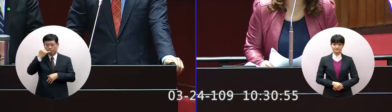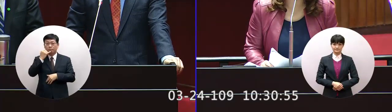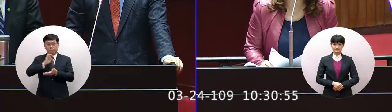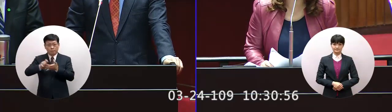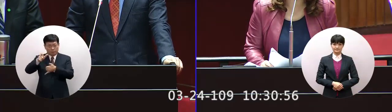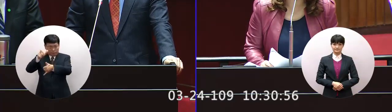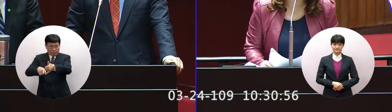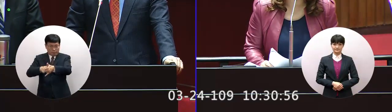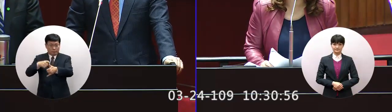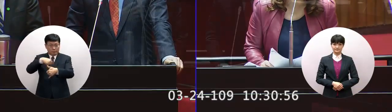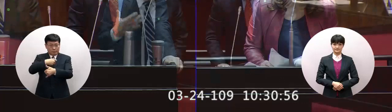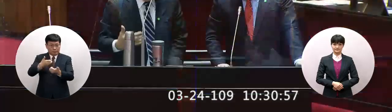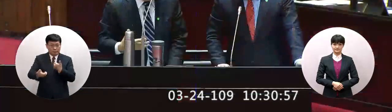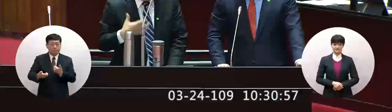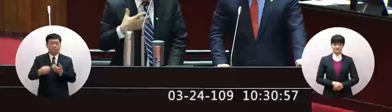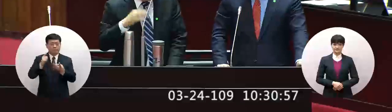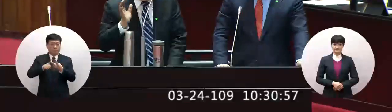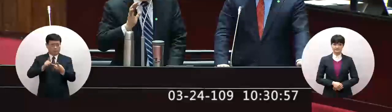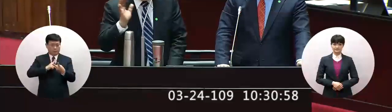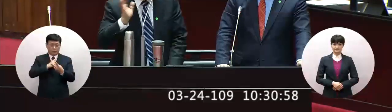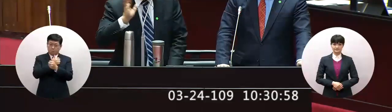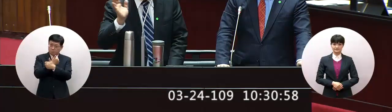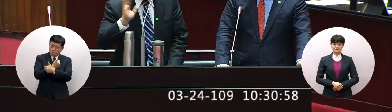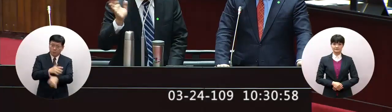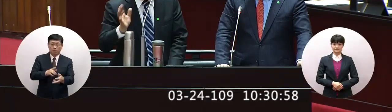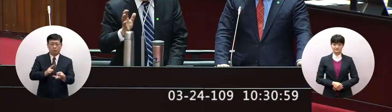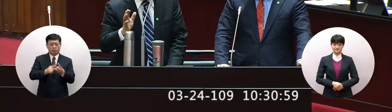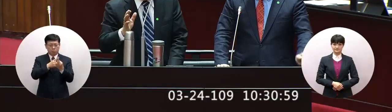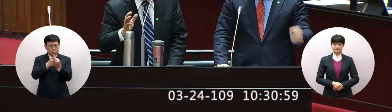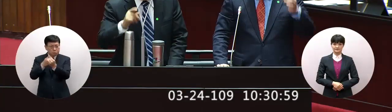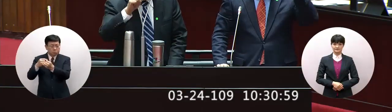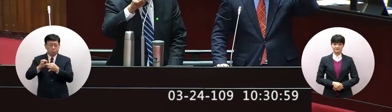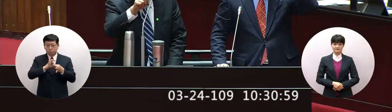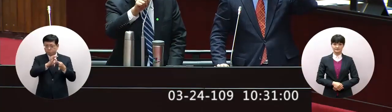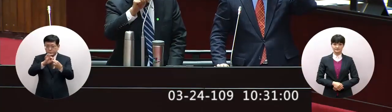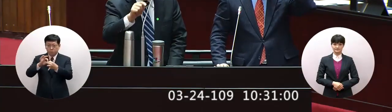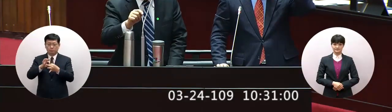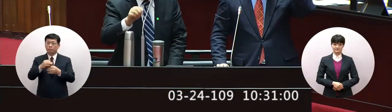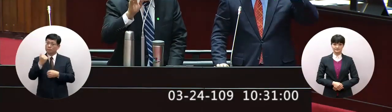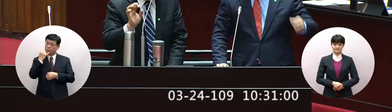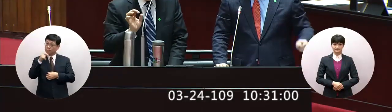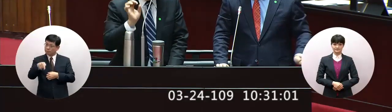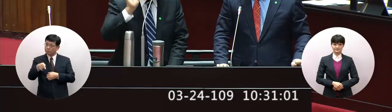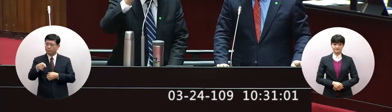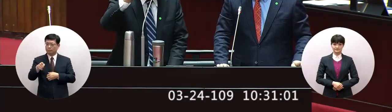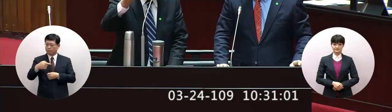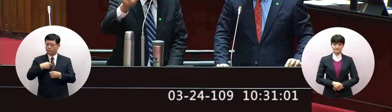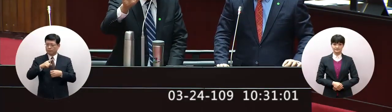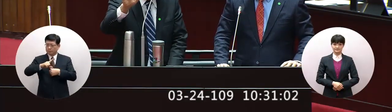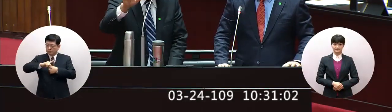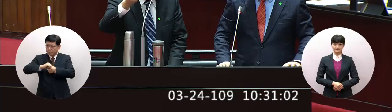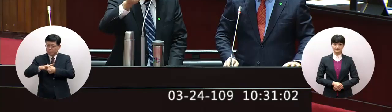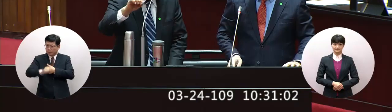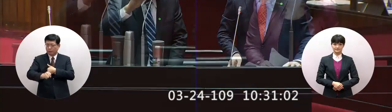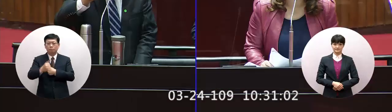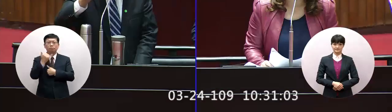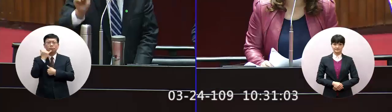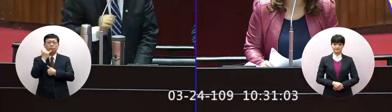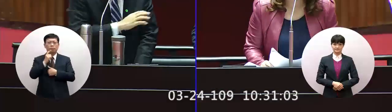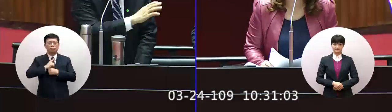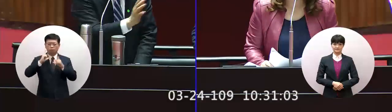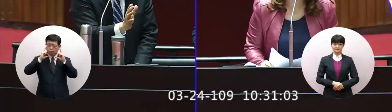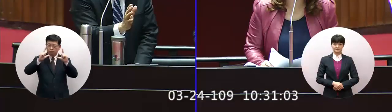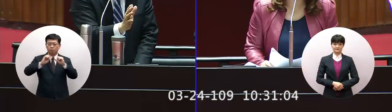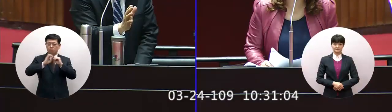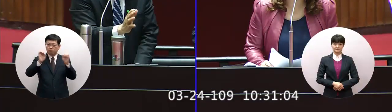员的身份跟你的历练跟各方面的关系，也许这个时候委员正可以发挥你的身